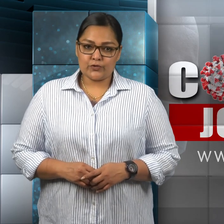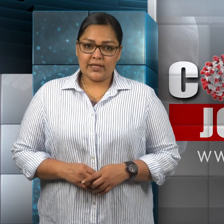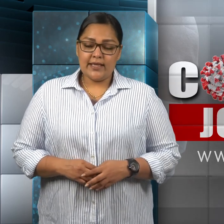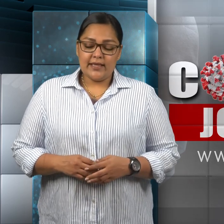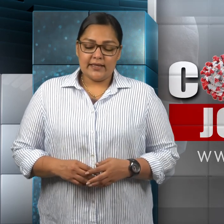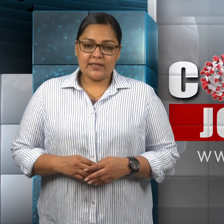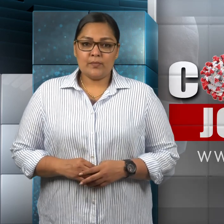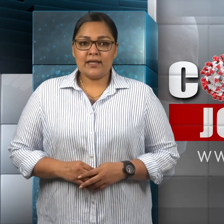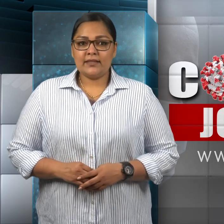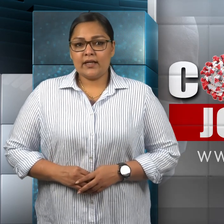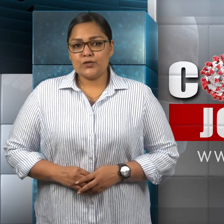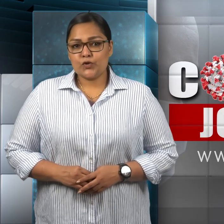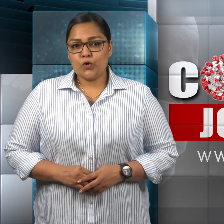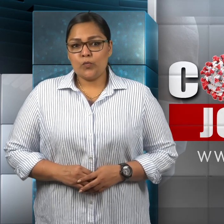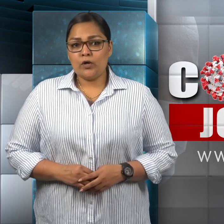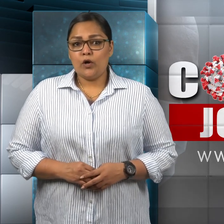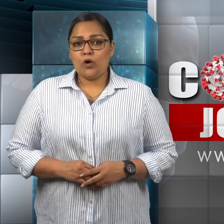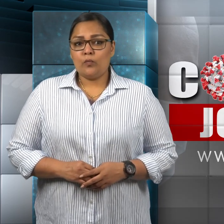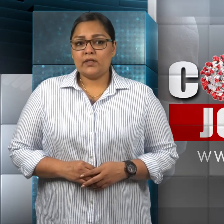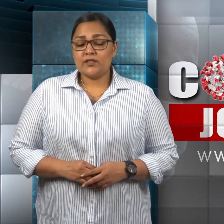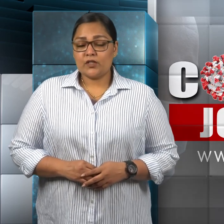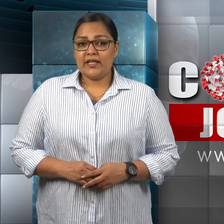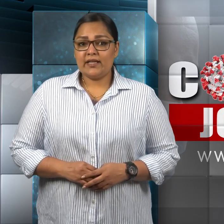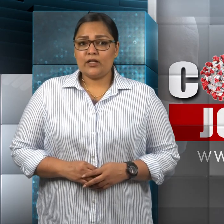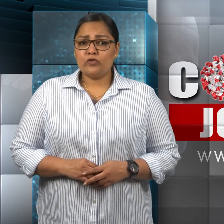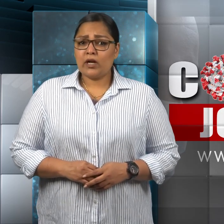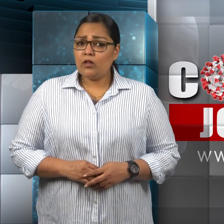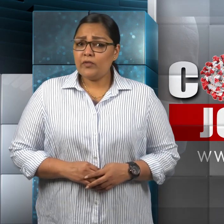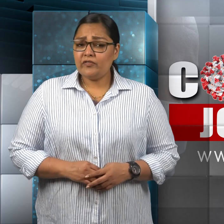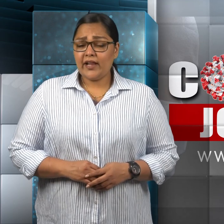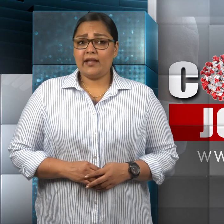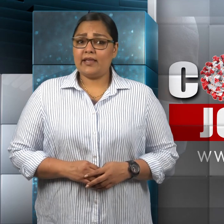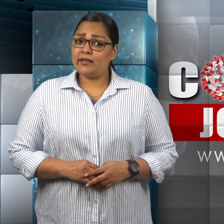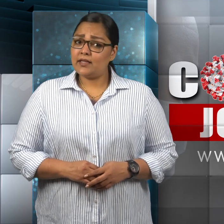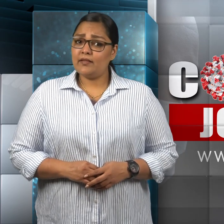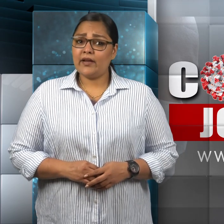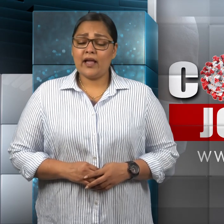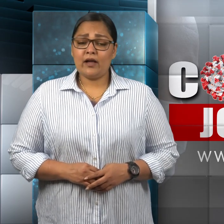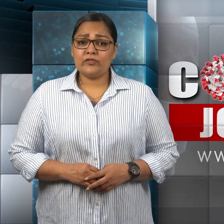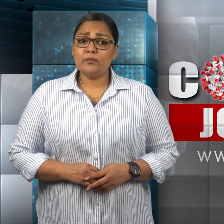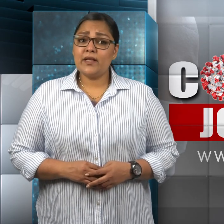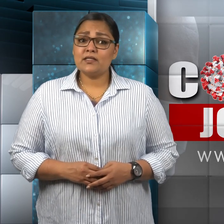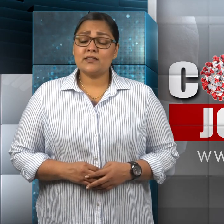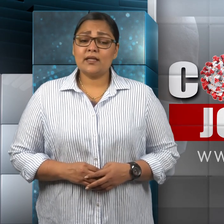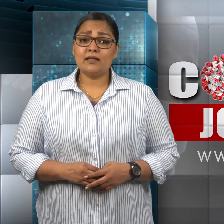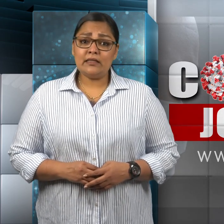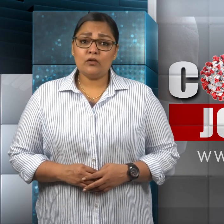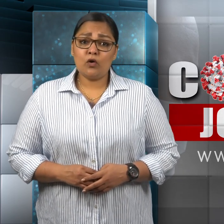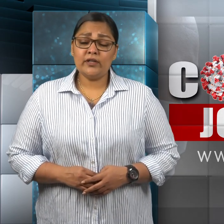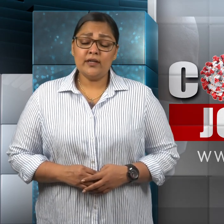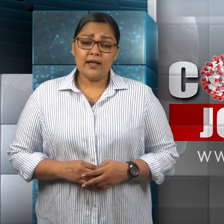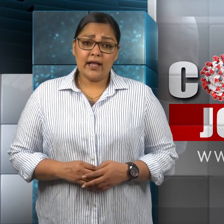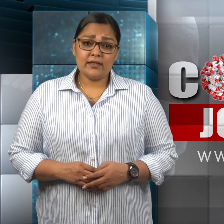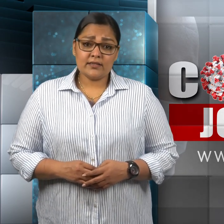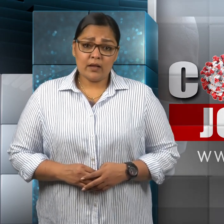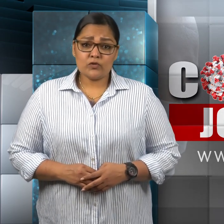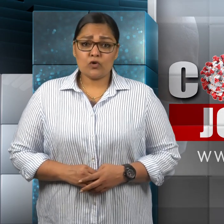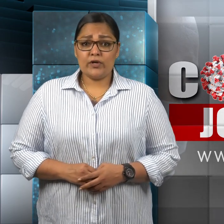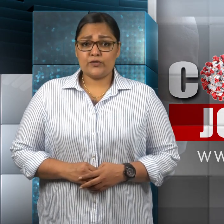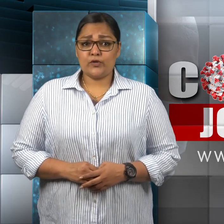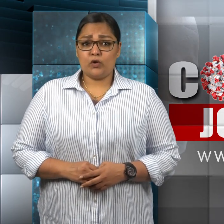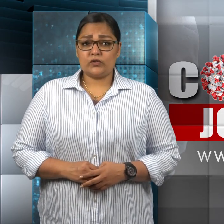uit huis. Deze maatregel is genomen omdat is gebleken dat vooral op de vrijdag en zaterdagavond mensen zich niet houden aan